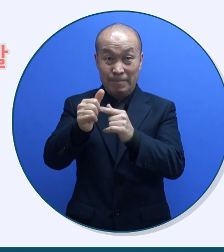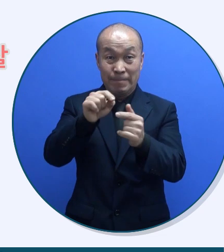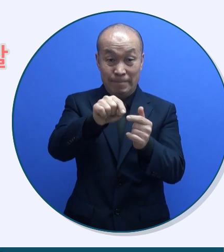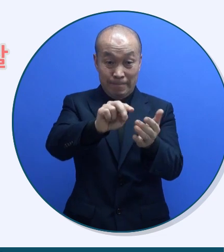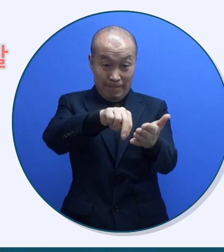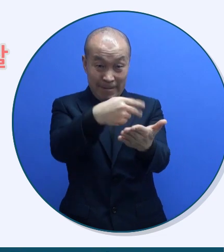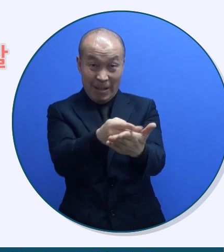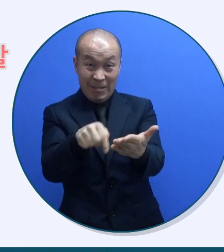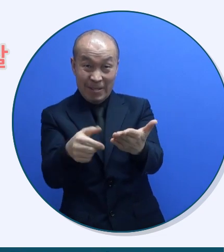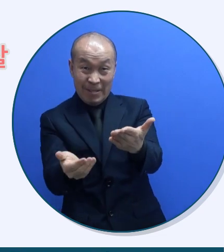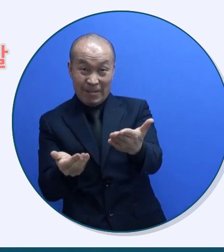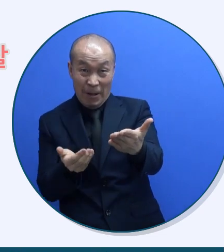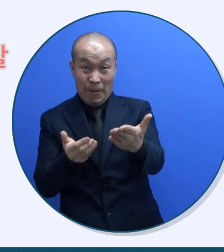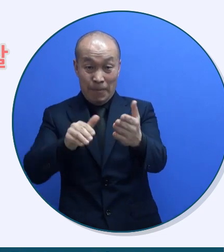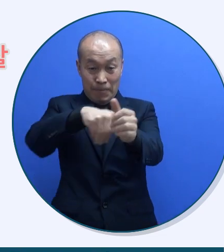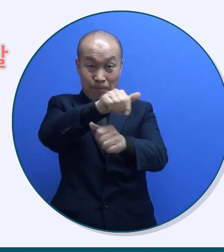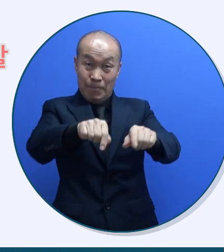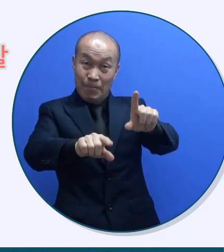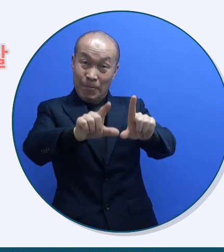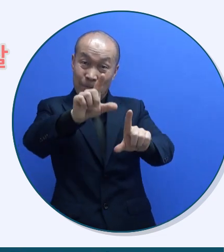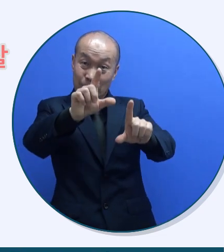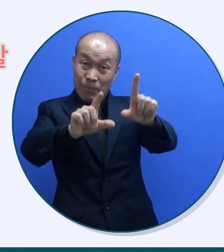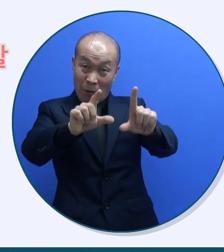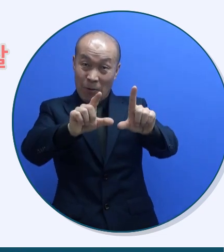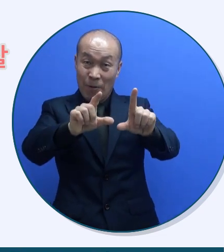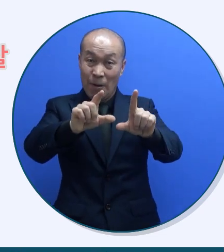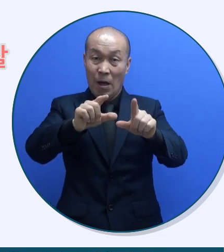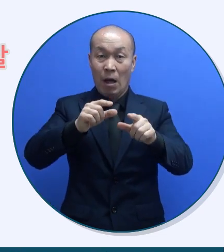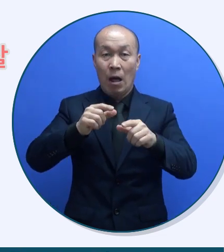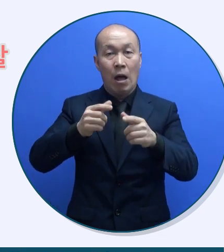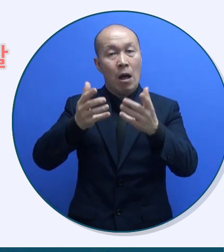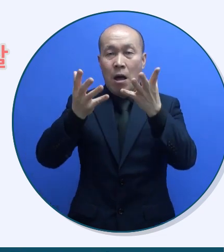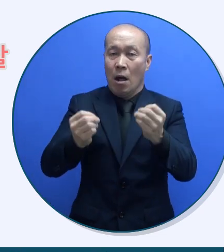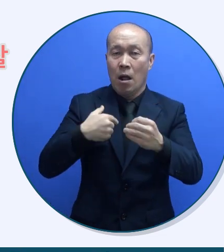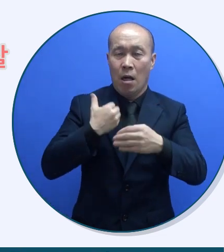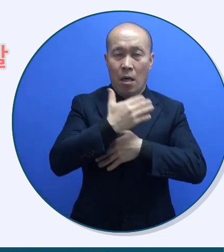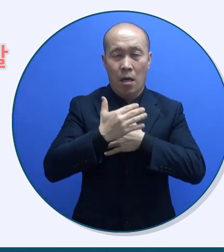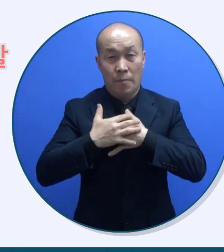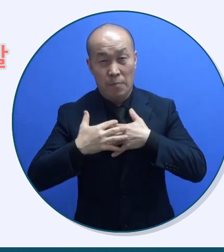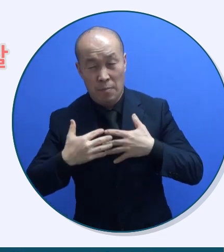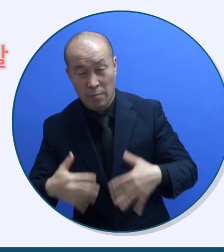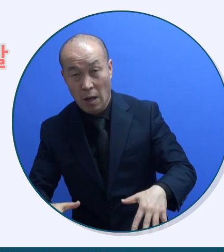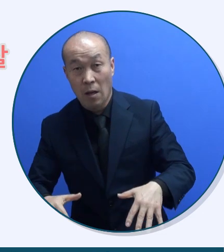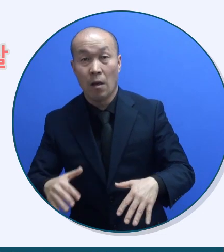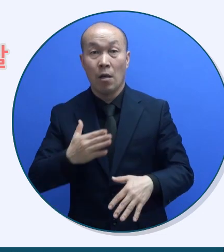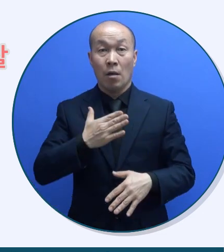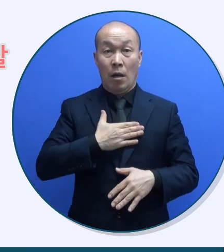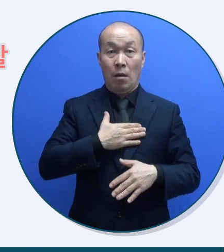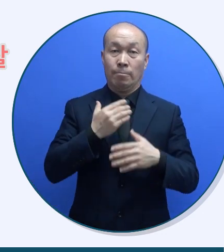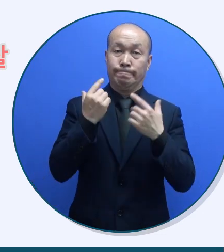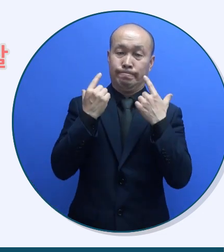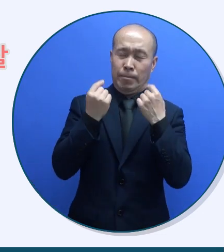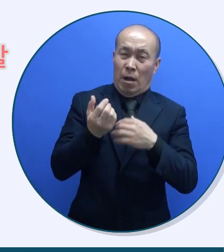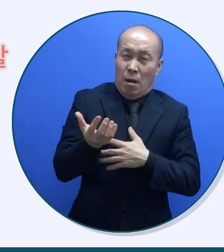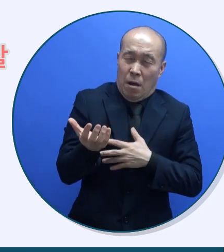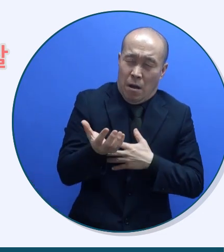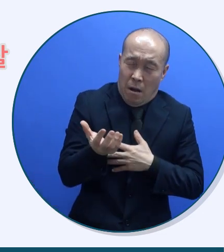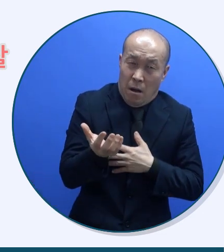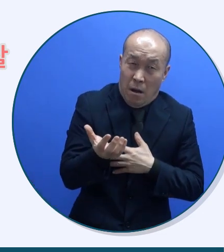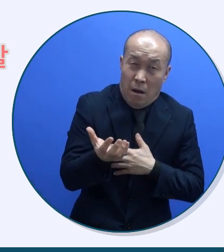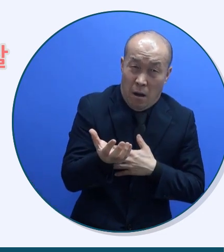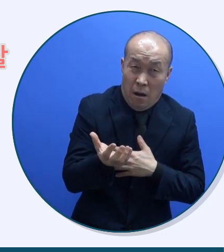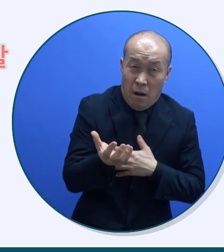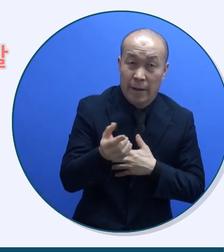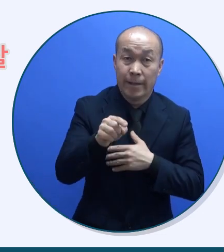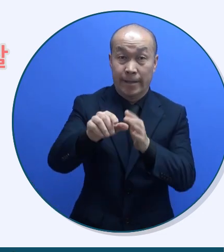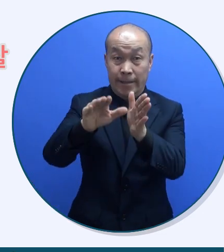환자가 조금 전 쓰러지기 전 상태로 완벽하게 돌아가지는 않습니다. 많이 지쳐 있을 수도 있고요. 가슴이 여전히 아플